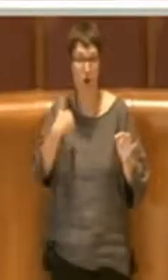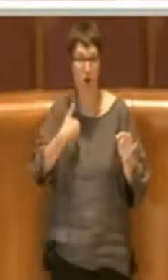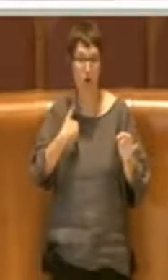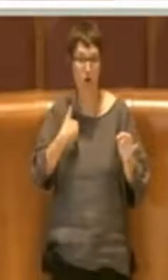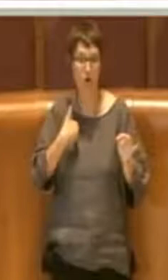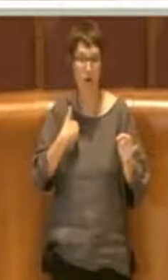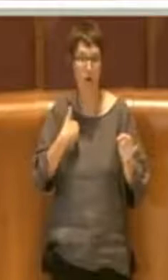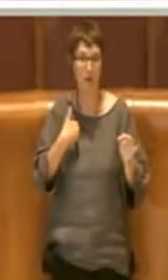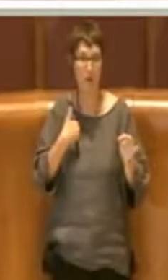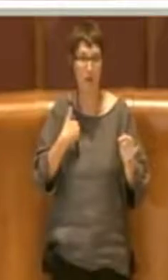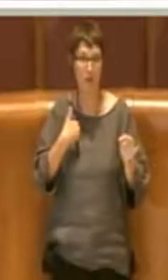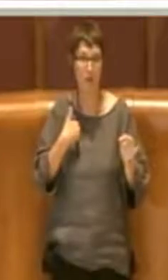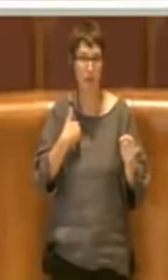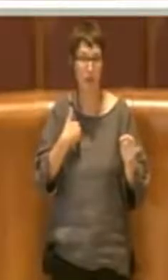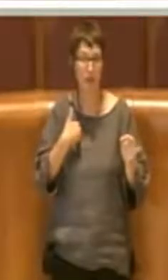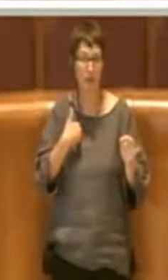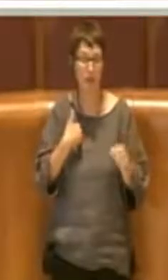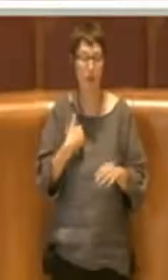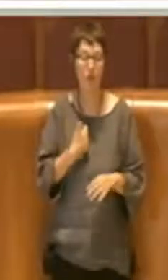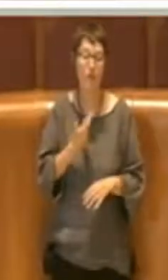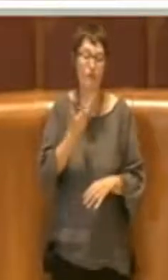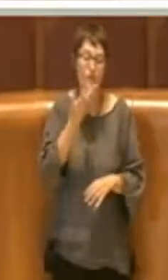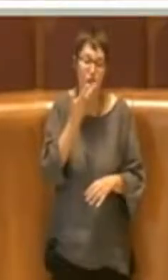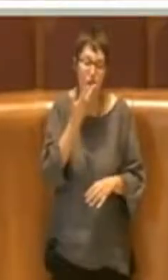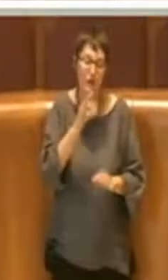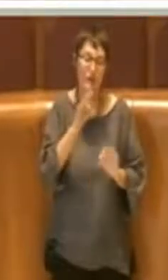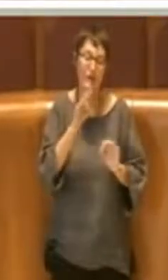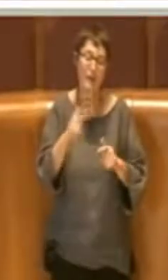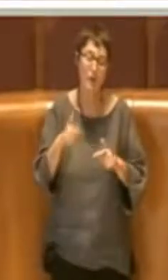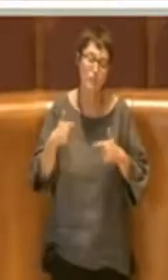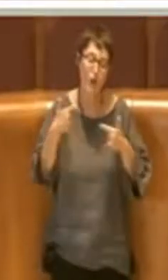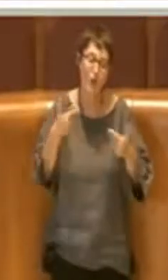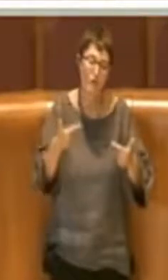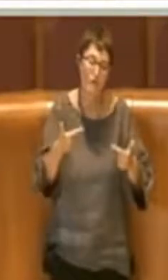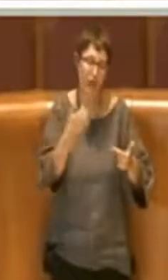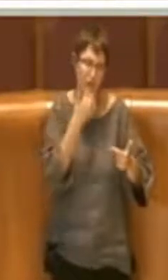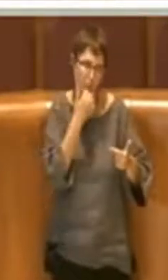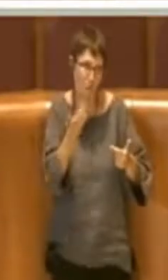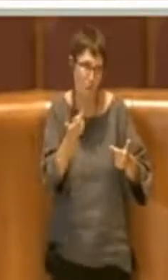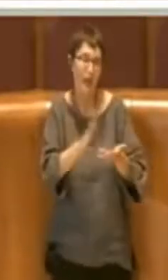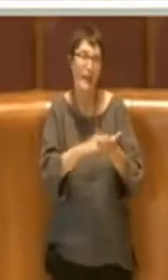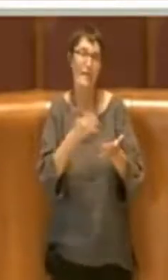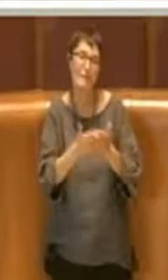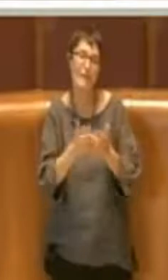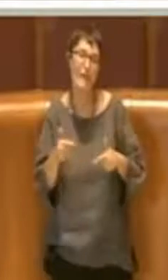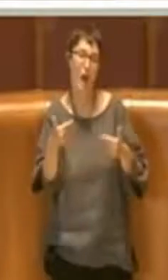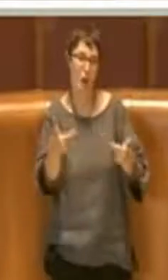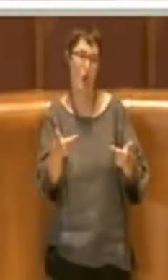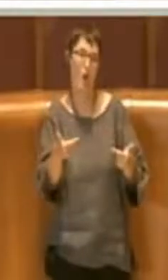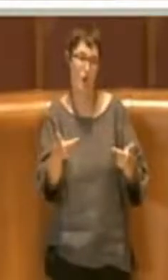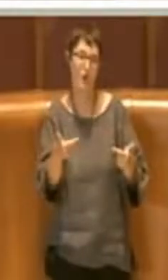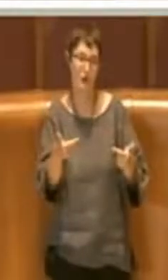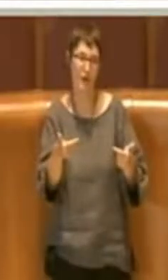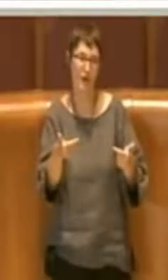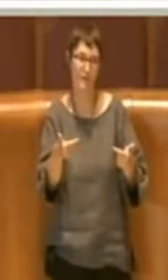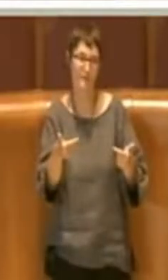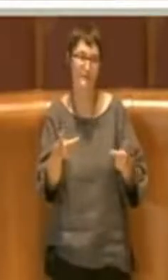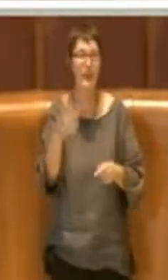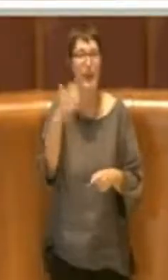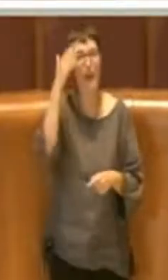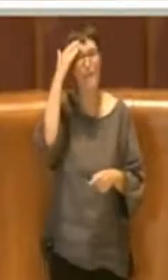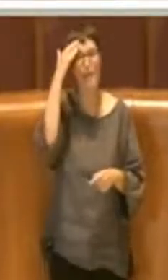che fossero valorizzati, perdonatemi il gioco di parole, in maniera adeguata. La memoria del partigiano